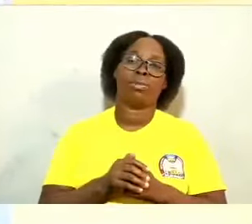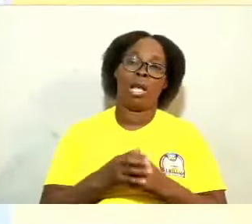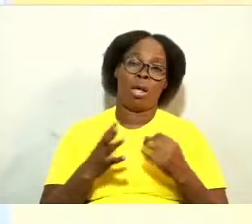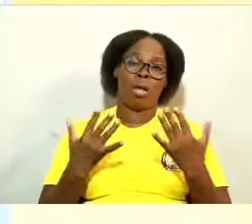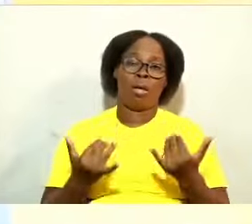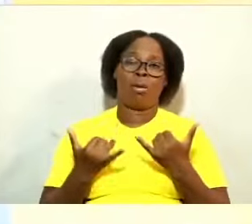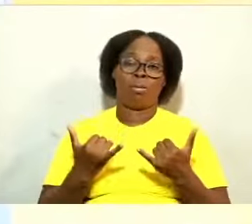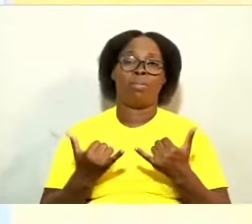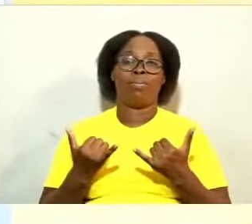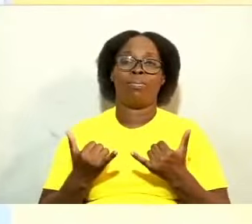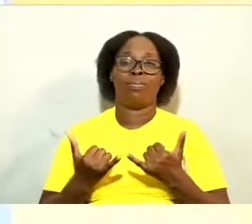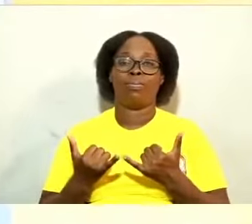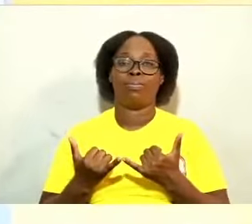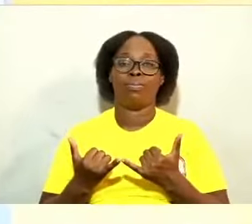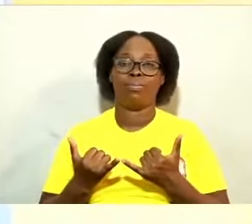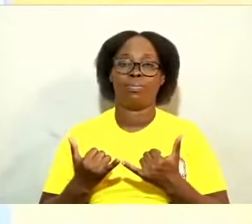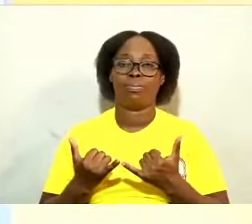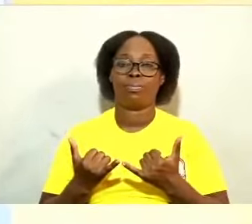Sasa